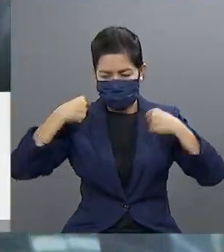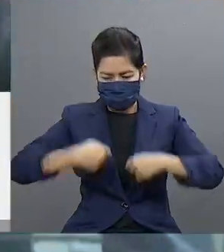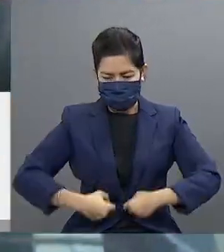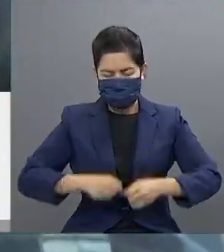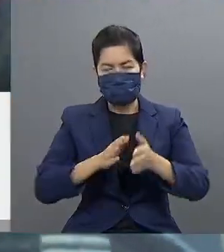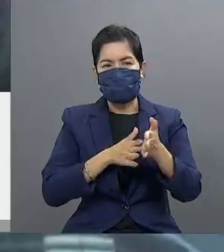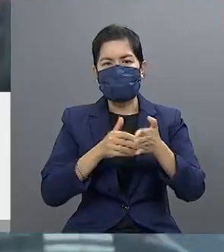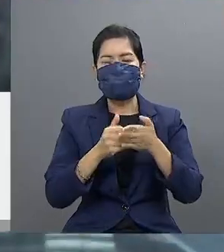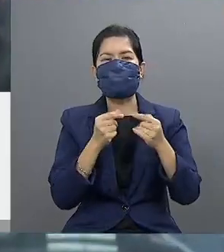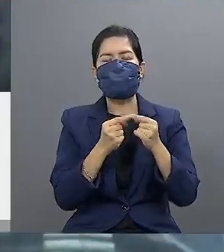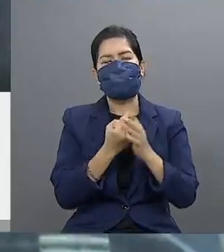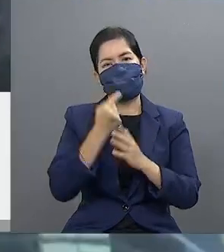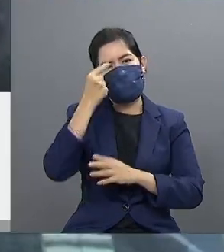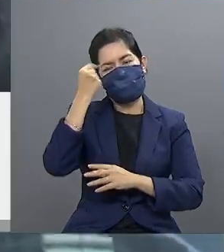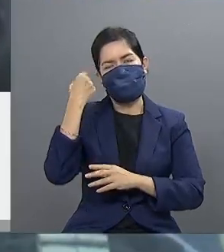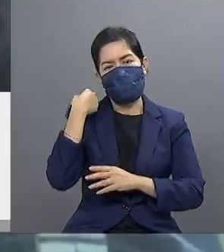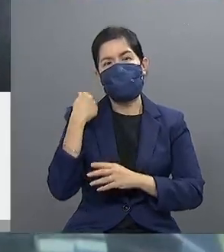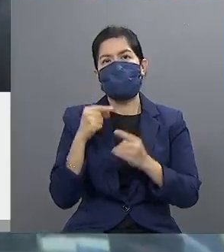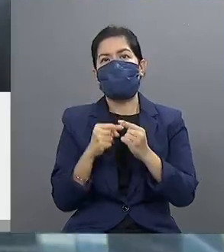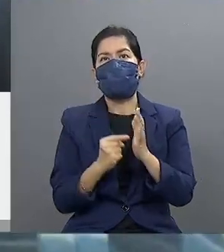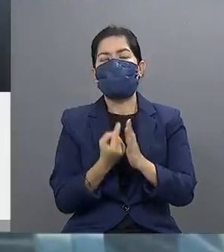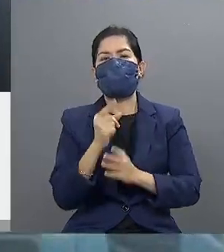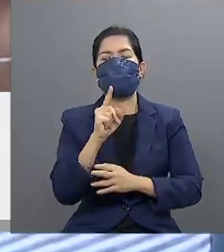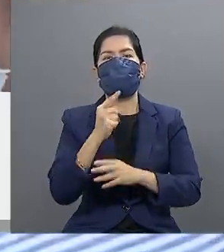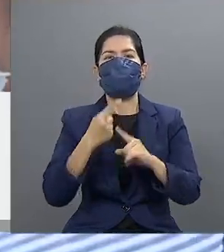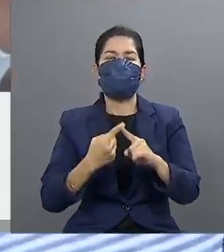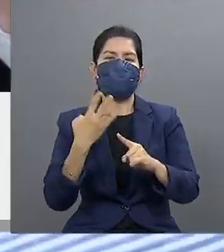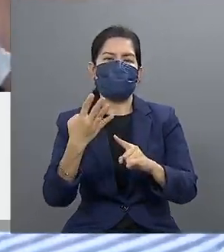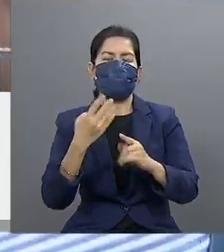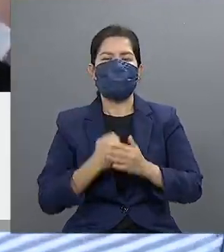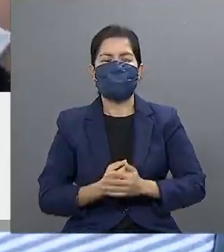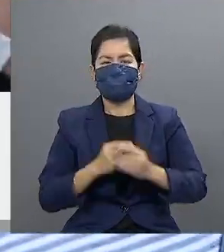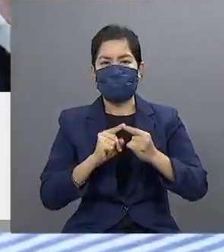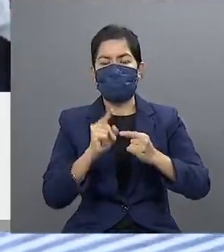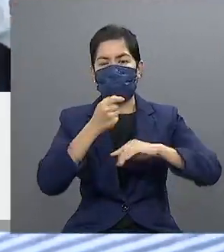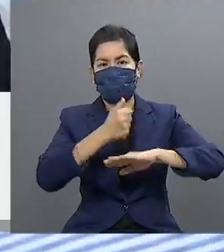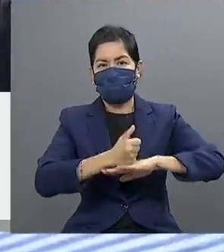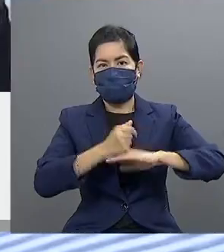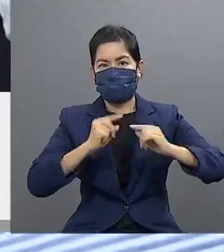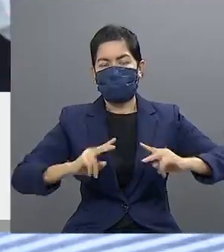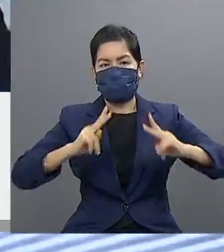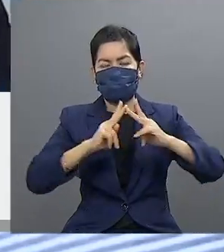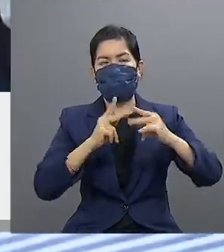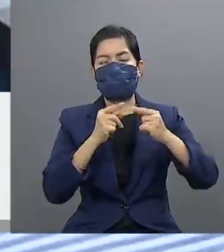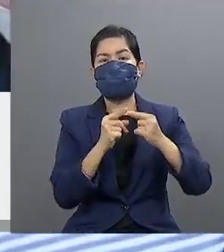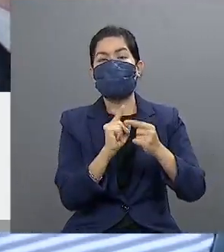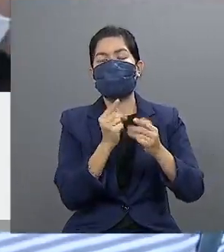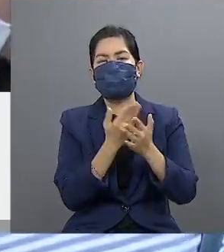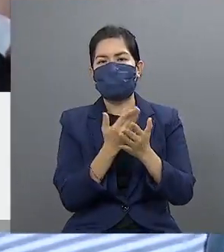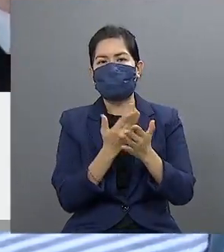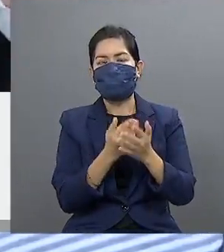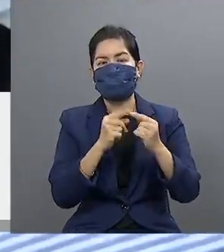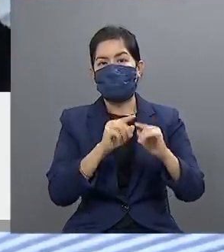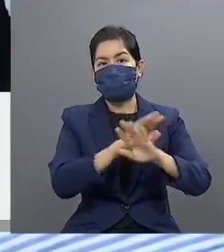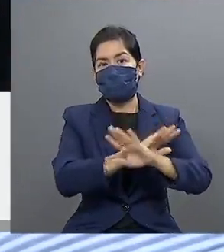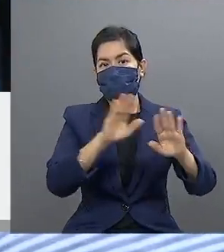นที่ผ่านมารัฐมนตรีว่าการกระทรวงการคลังประกาศเพิกถอนใบอนุญาตประกอบธุรกิจประกันวินาศภัยบริษัทอาคเนย์ประกัน